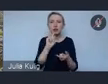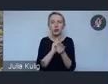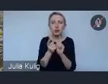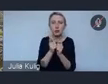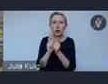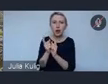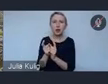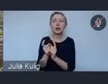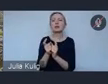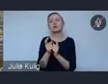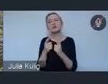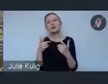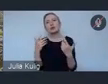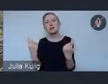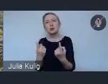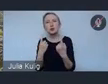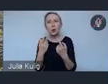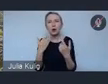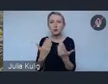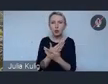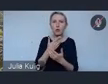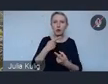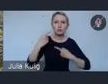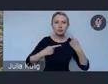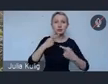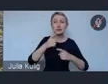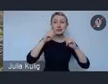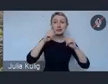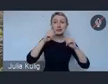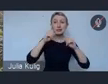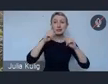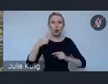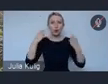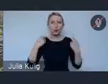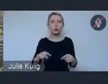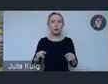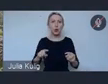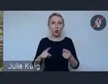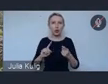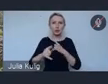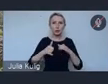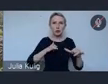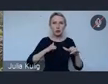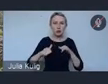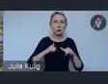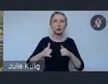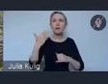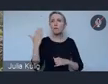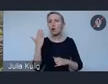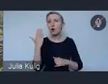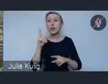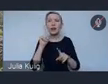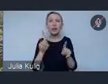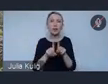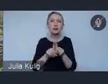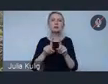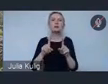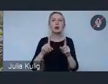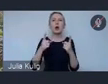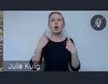aktualizując to co się dzieje na tym zdjęciu widzicie państwo osoby z organizacji pozarządowych wolontariusze ale też osoby z urzędu